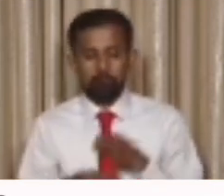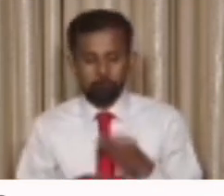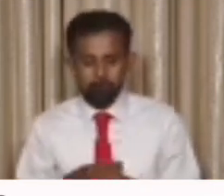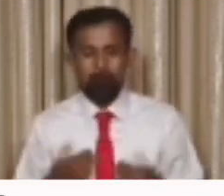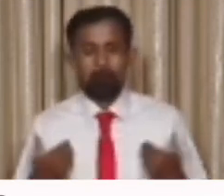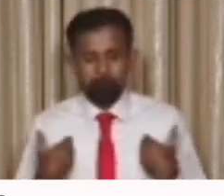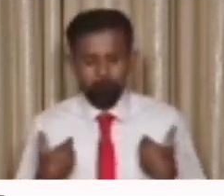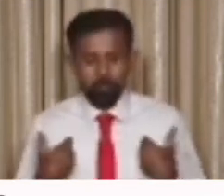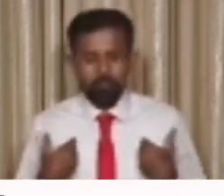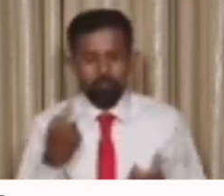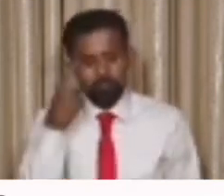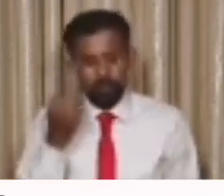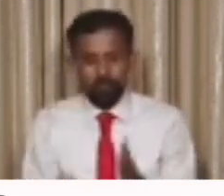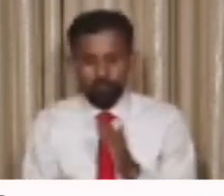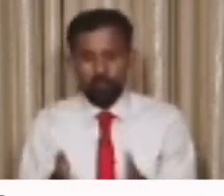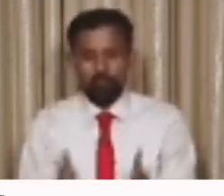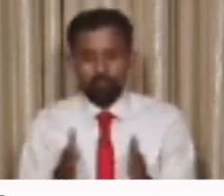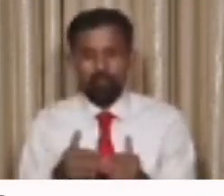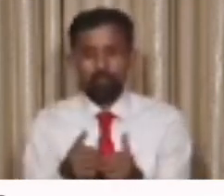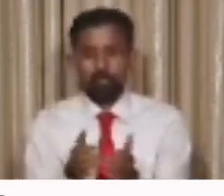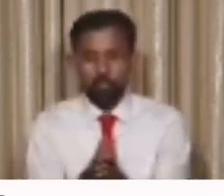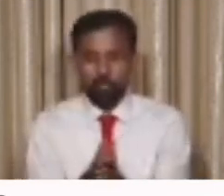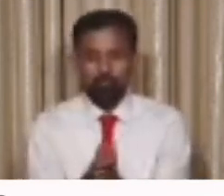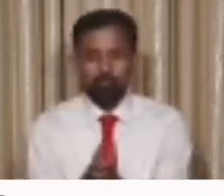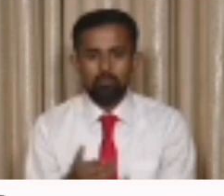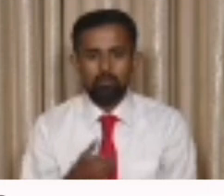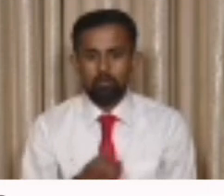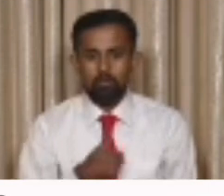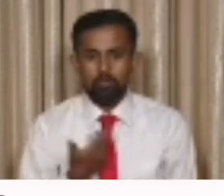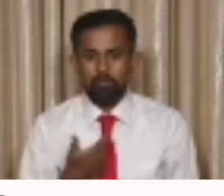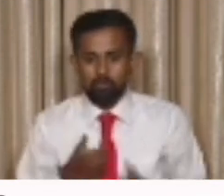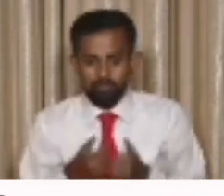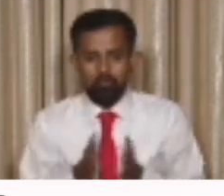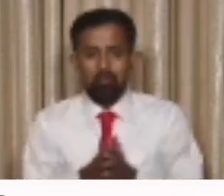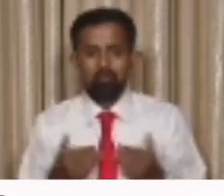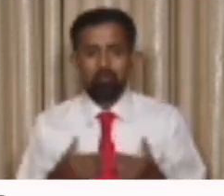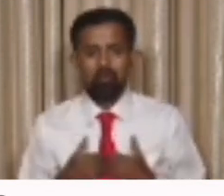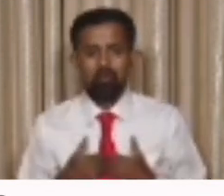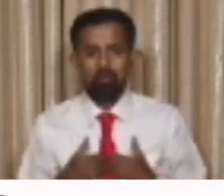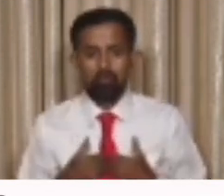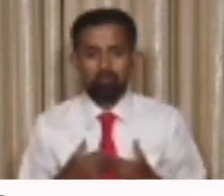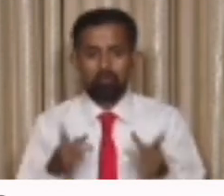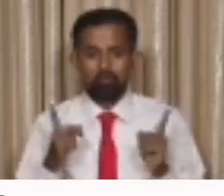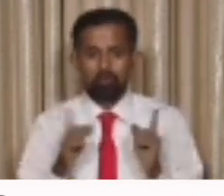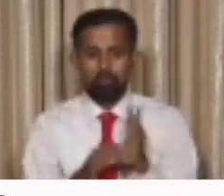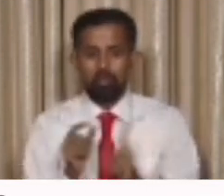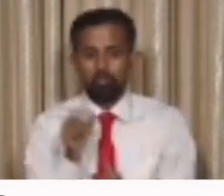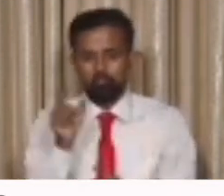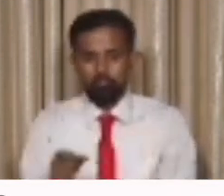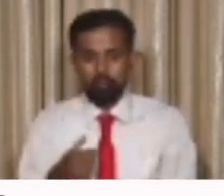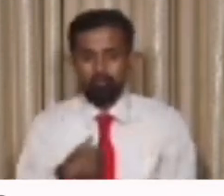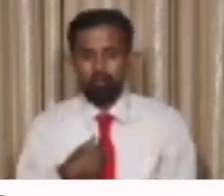කෙනෙක්, මම දන්නවා මේවා යන්න ඕන විදිය ස්වාධීනත්වයට කොච්චරක. මම කැමතිනේ මගේ ස්වාධීනත්වයට. ක්‍රීඩා ඇමතිවරයා විදියට මට